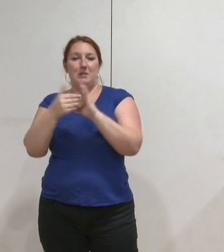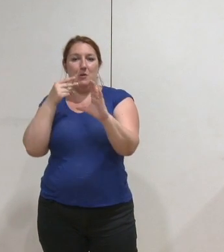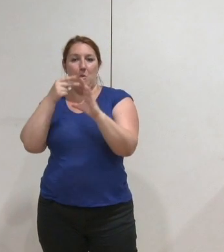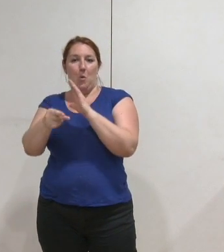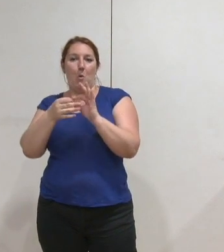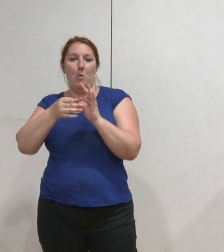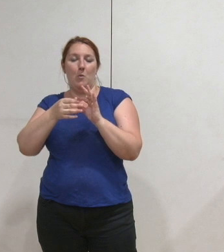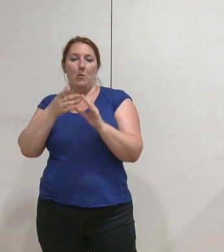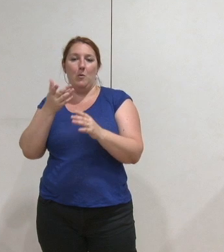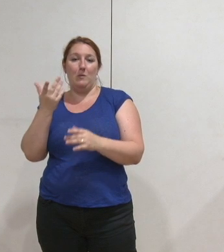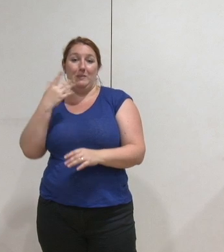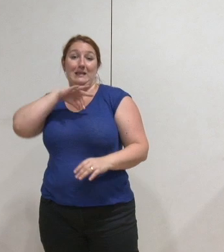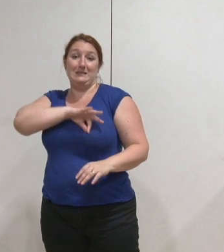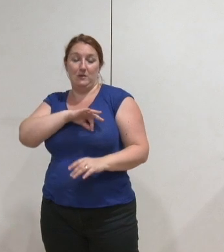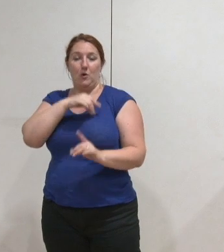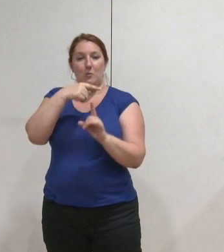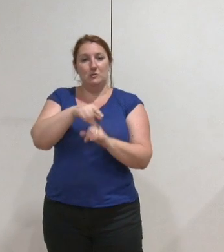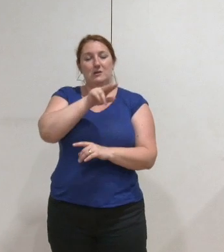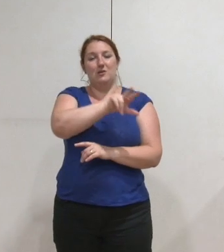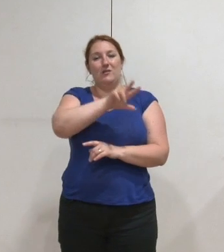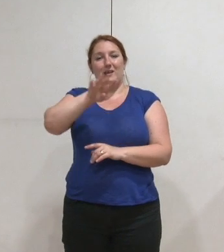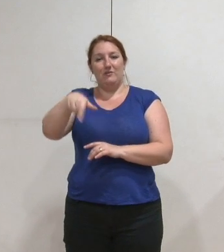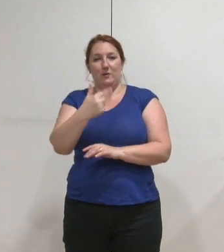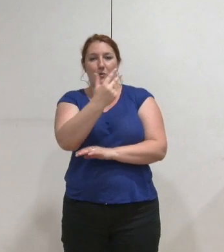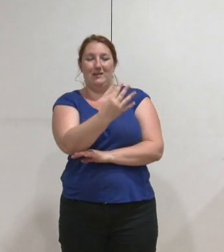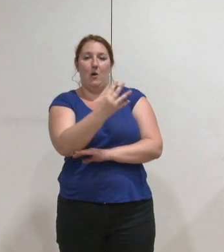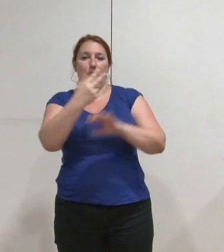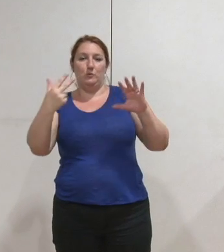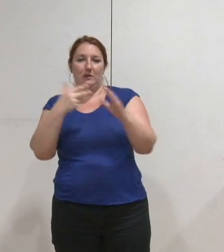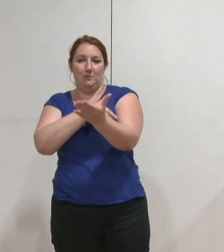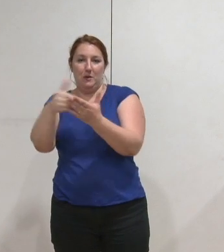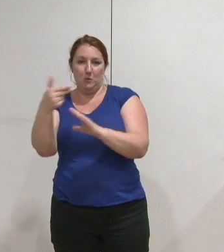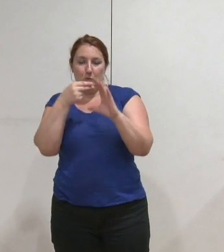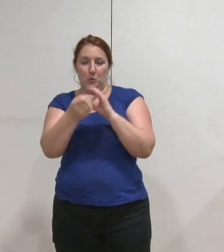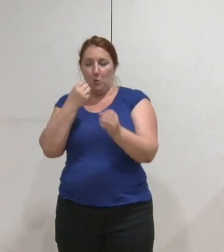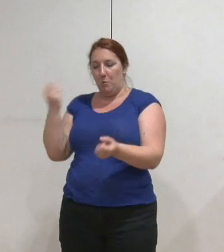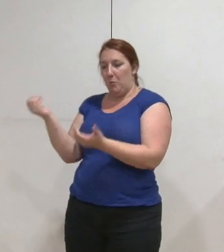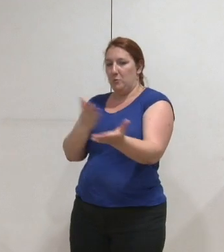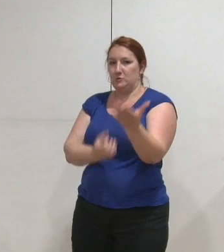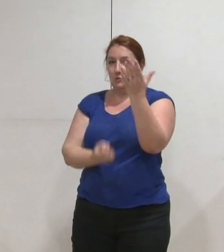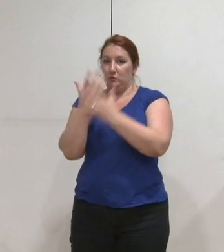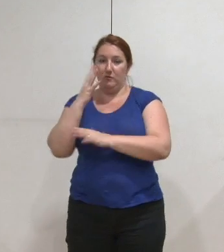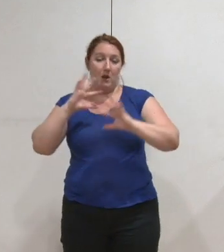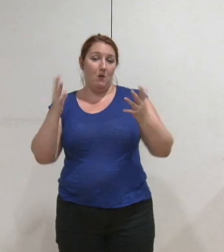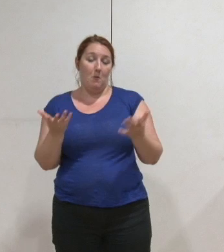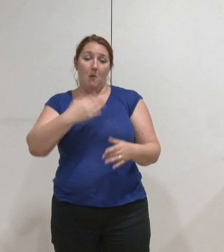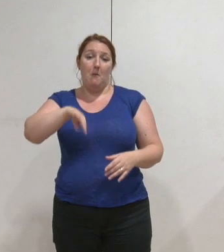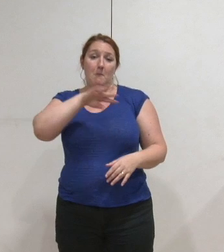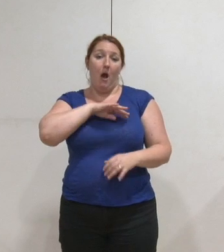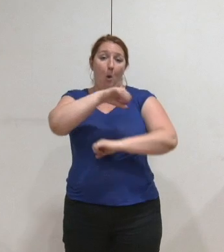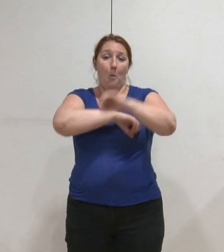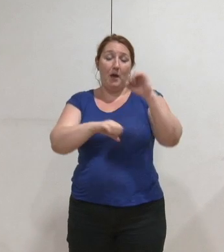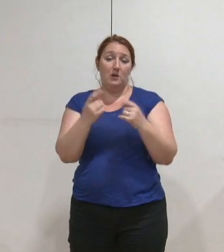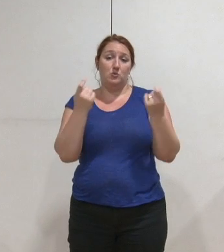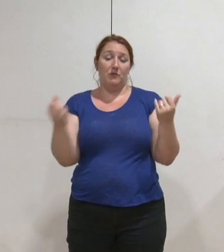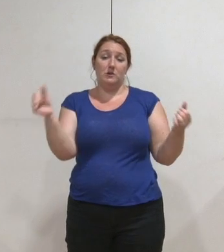et 34,48 millions de propositions nouvelles elles aussi essentiellement en opération financière soit un total